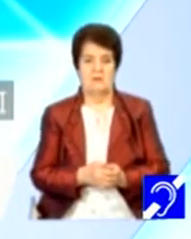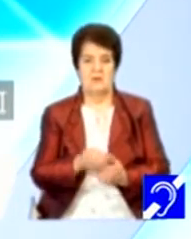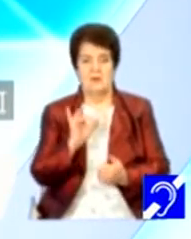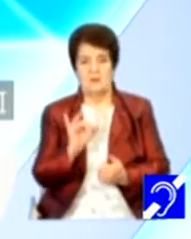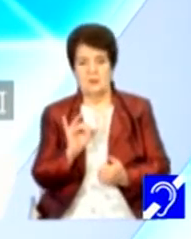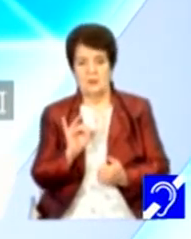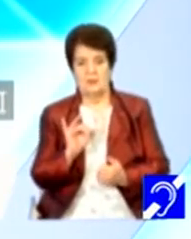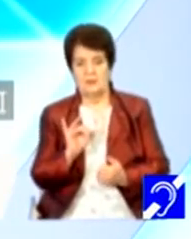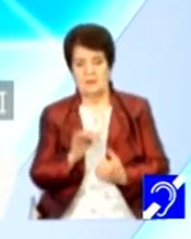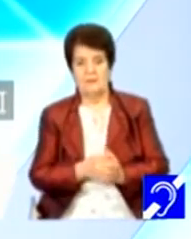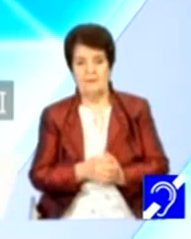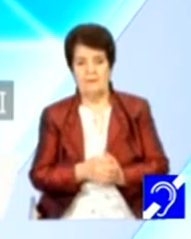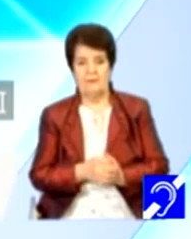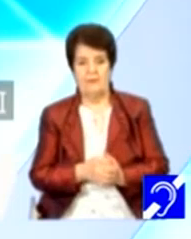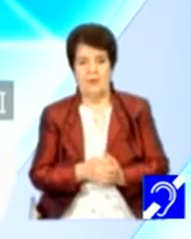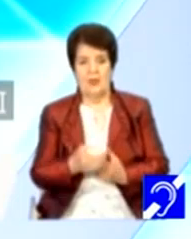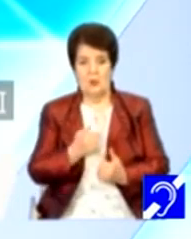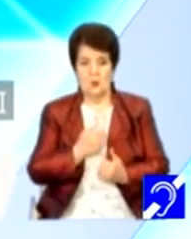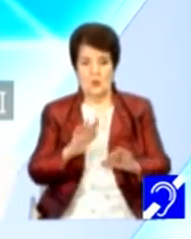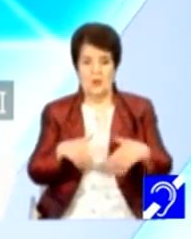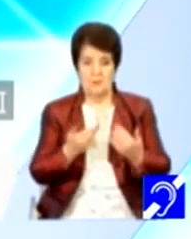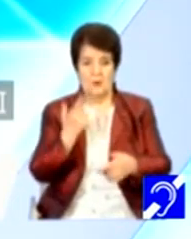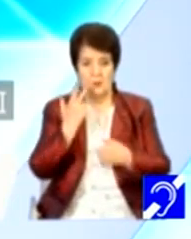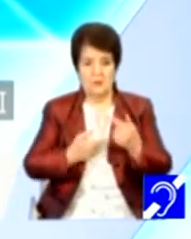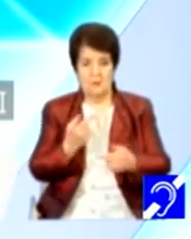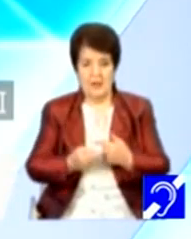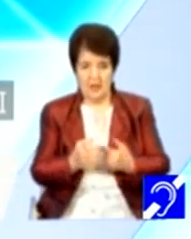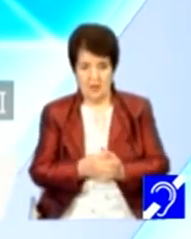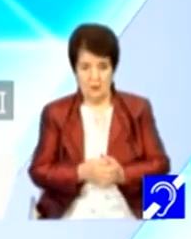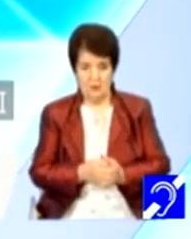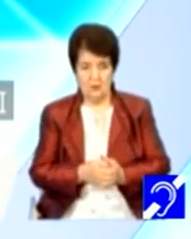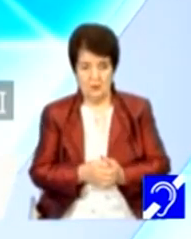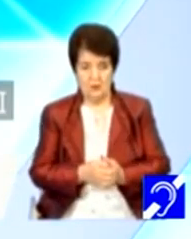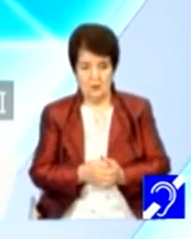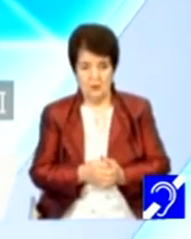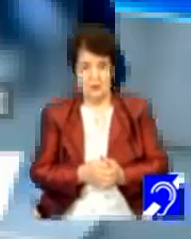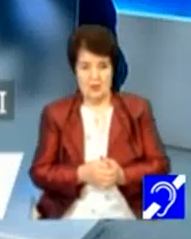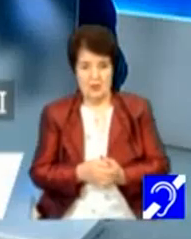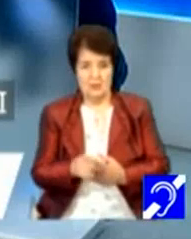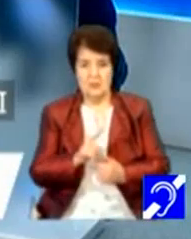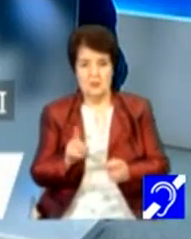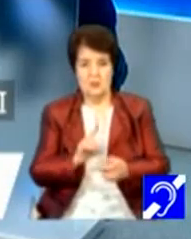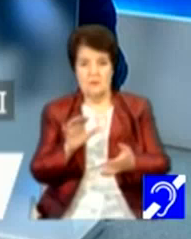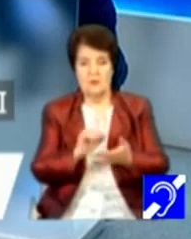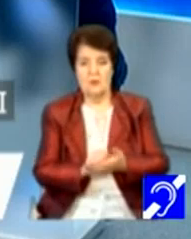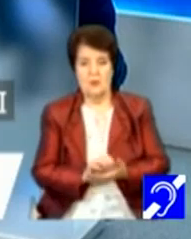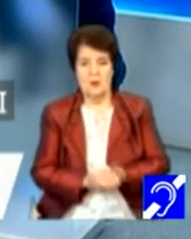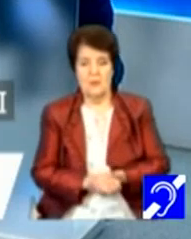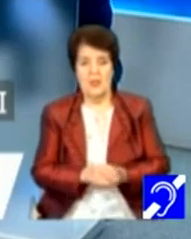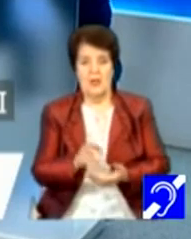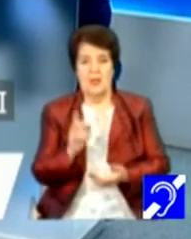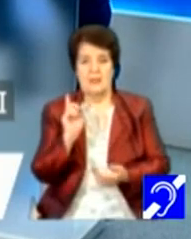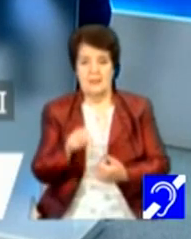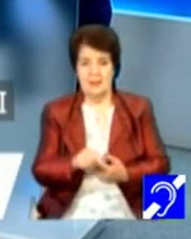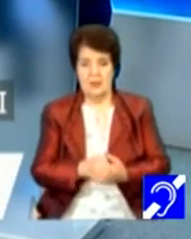și noi ne-am propus mereu ca să fim... Înseamnă? De când vă preocupă acest subiect mediu?